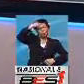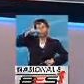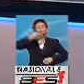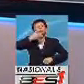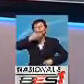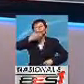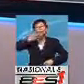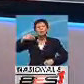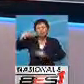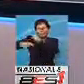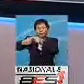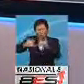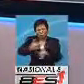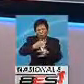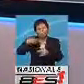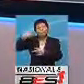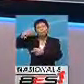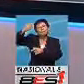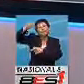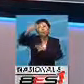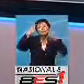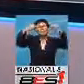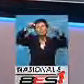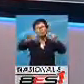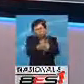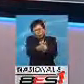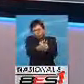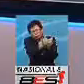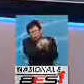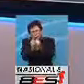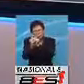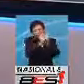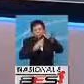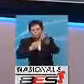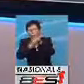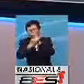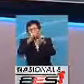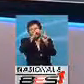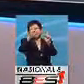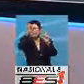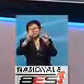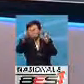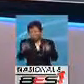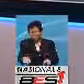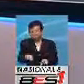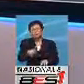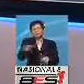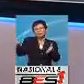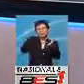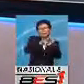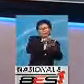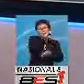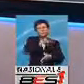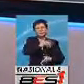masa kini dan masa depan bagaimanapun pencapaian itu harus diusahakan bersama dengan sokongan padu rakyat demikian catatan menteri